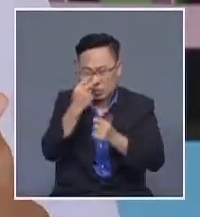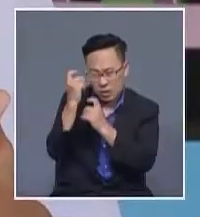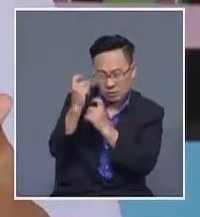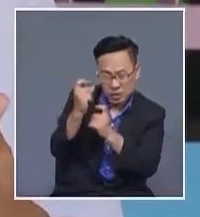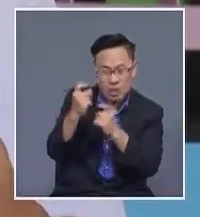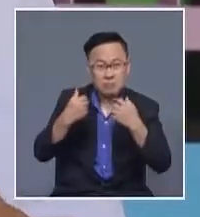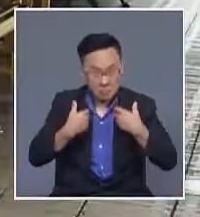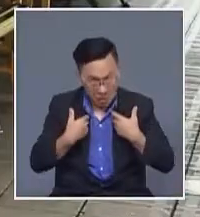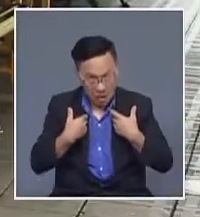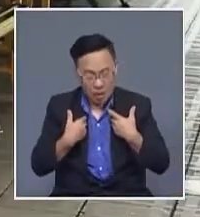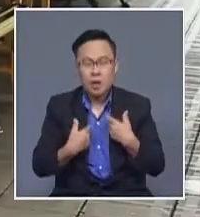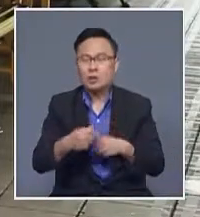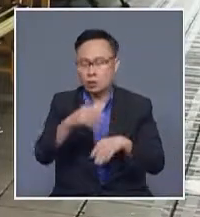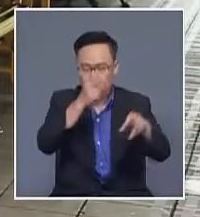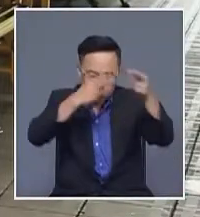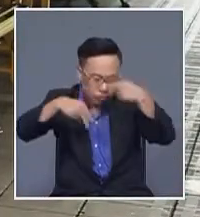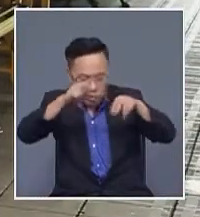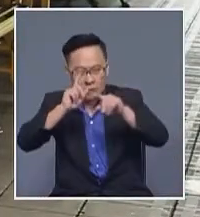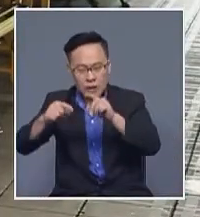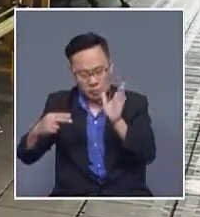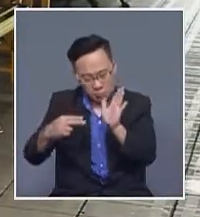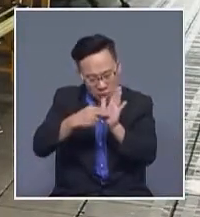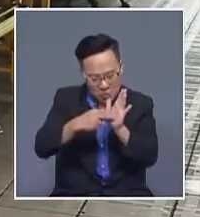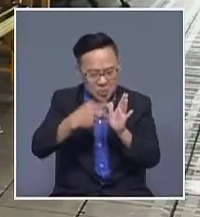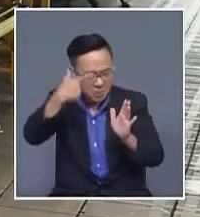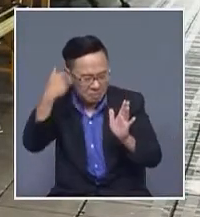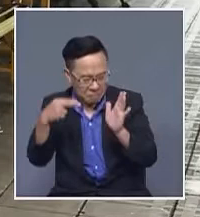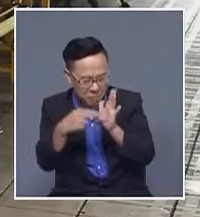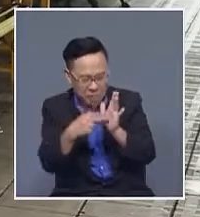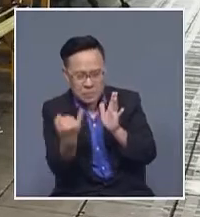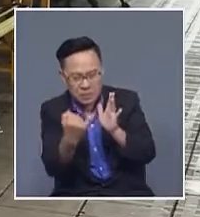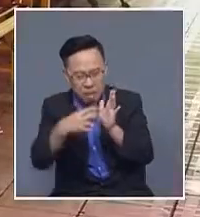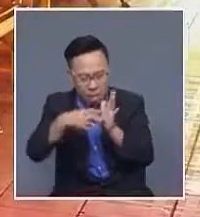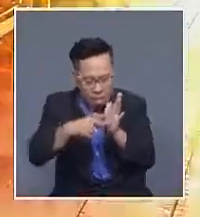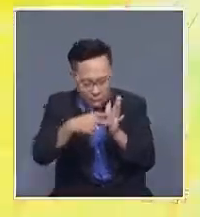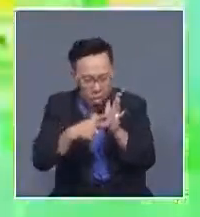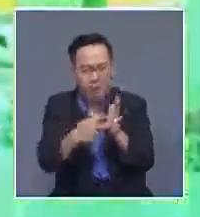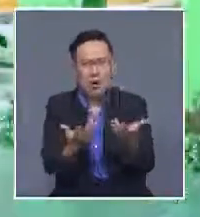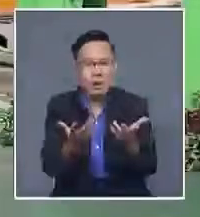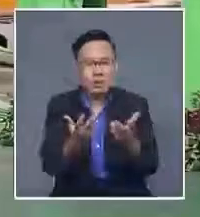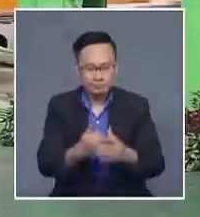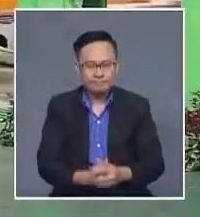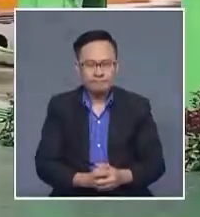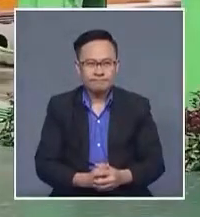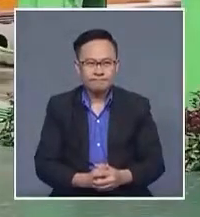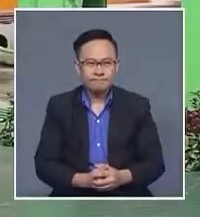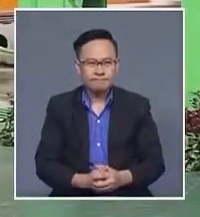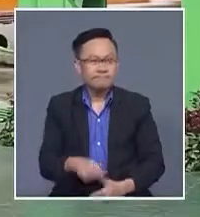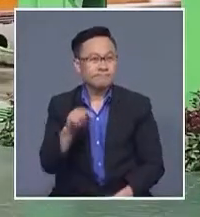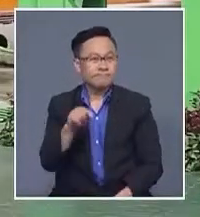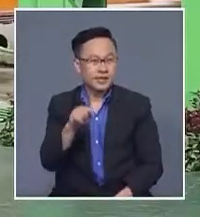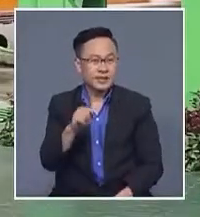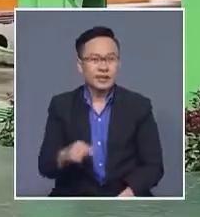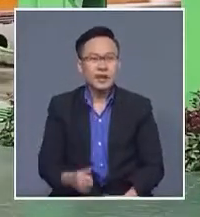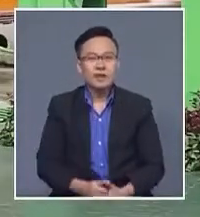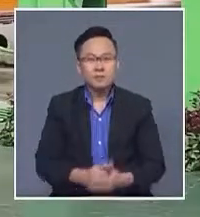การรัดวงจรหรือเปล่าหรือเต้ารับตามจุดต่างๆในอาคารเรียนครับ ค่ะ ป้ายนี้นะคะก็คือป้าย9มาตร